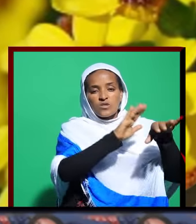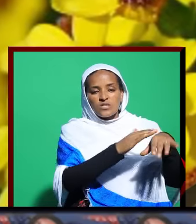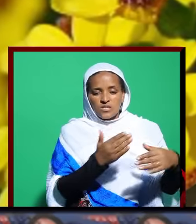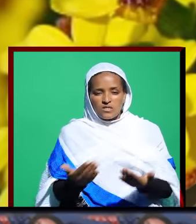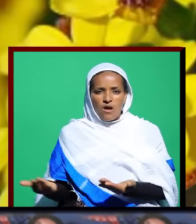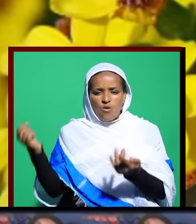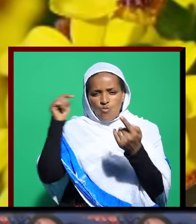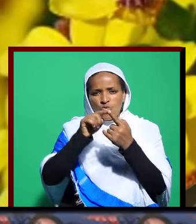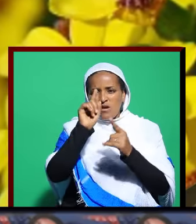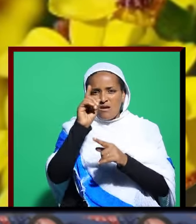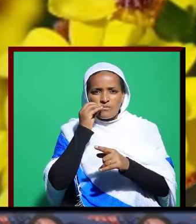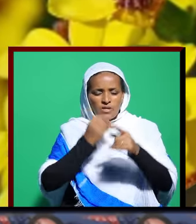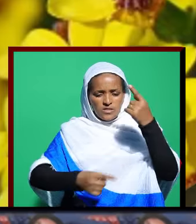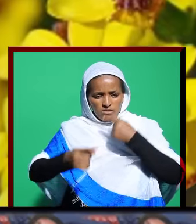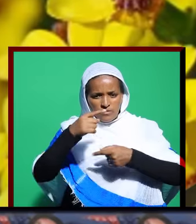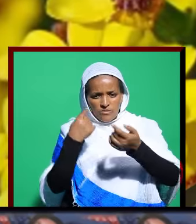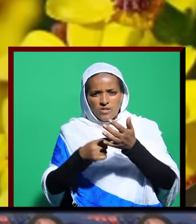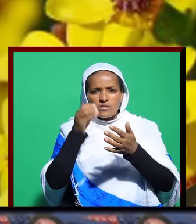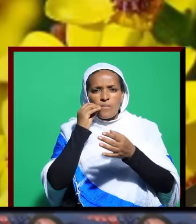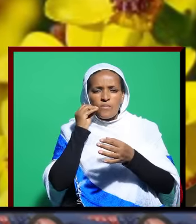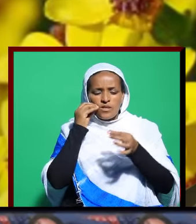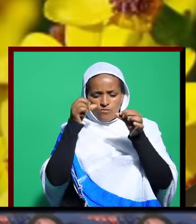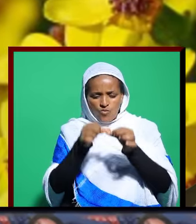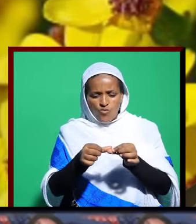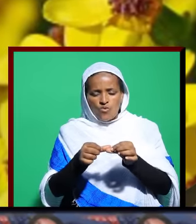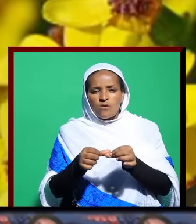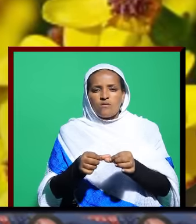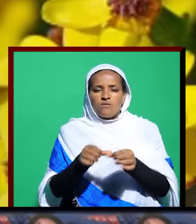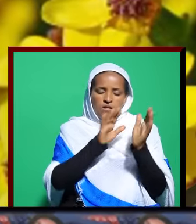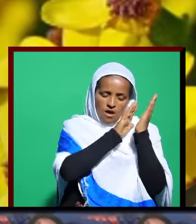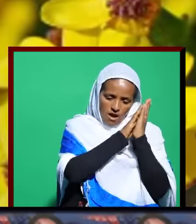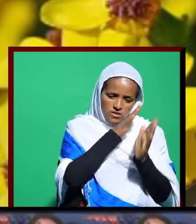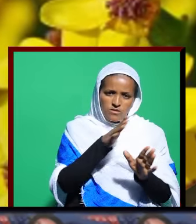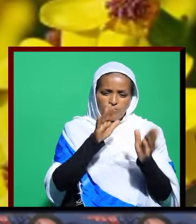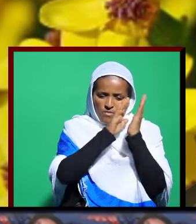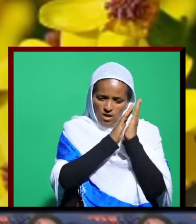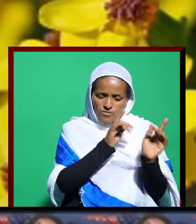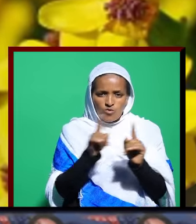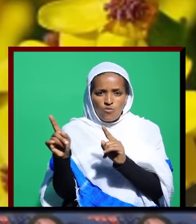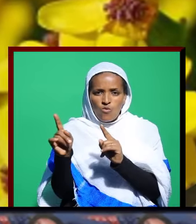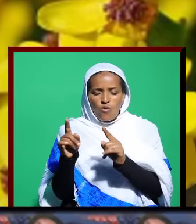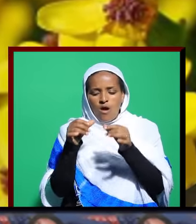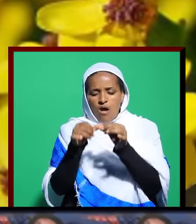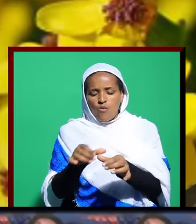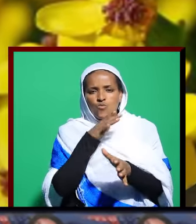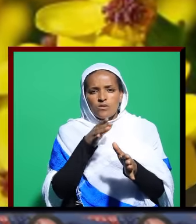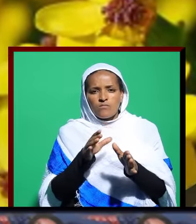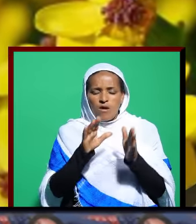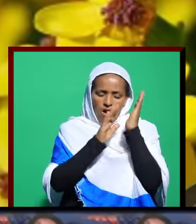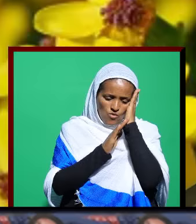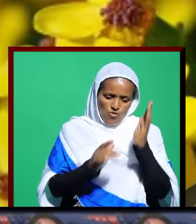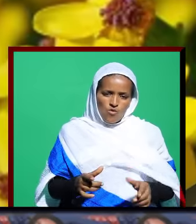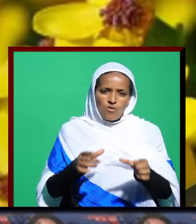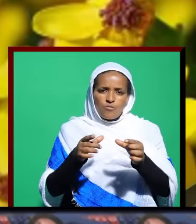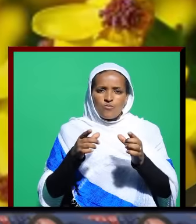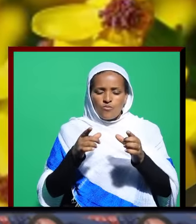እንግዳ ወደ አንድ ቤት ሲመጣ በዛ ቤት ቢውል አያድርም፣ ቢያድርም ደግሞ አይውልም። እንደ